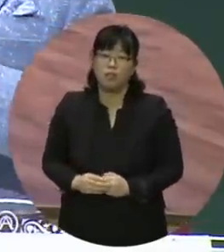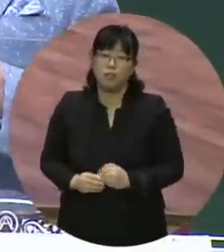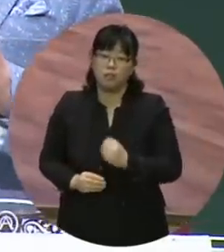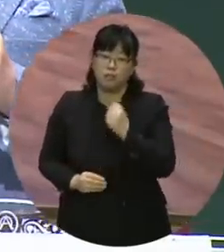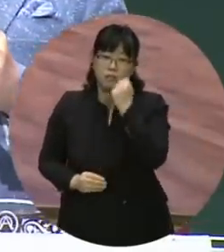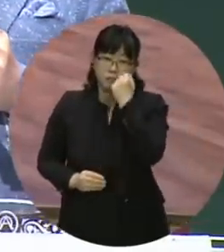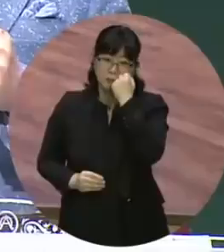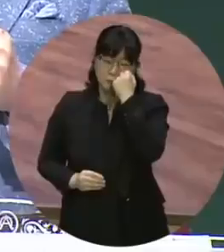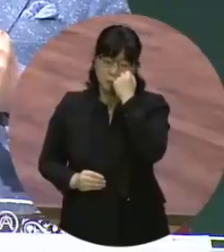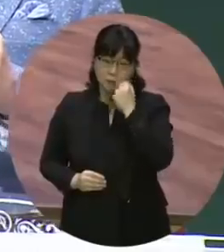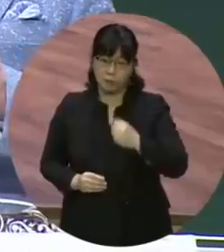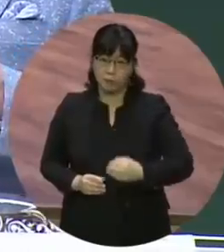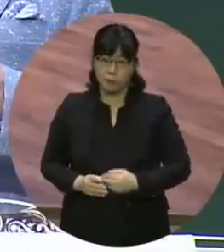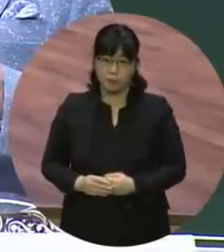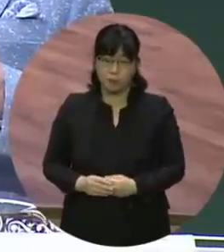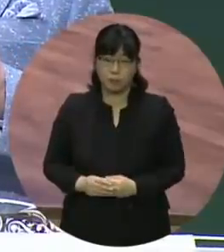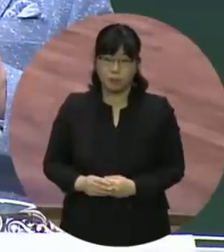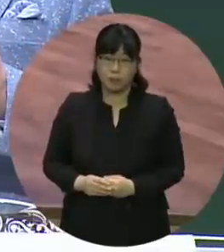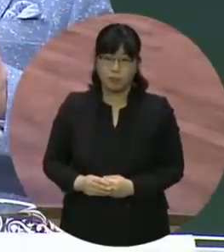세상적으로 보면요